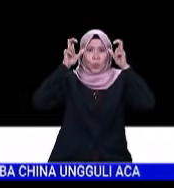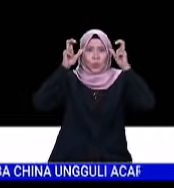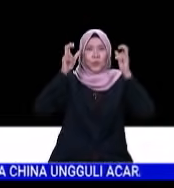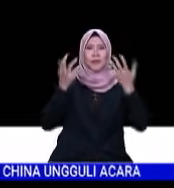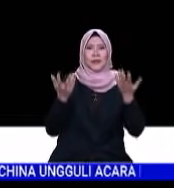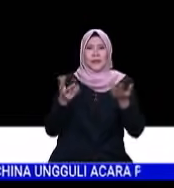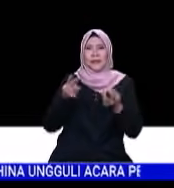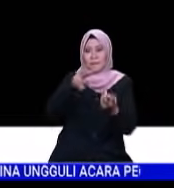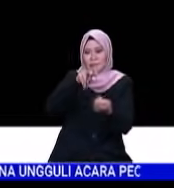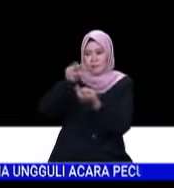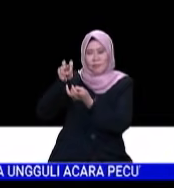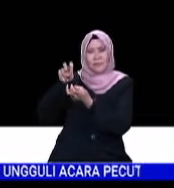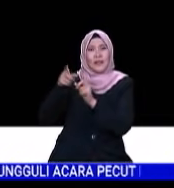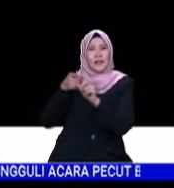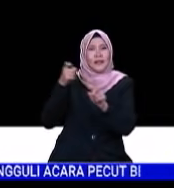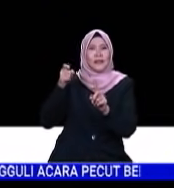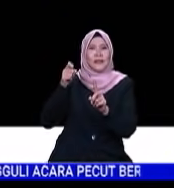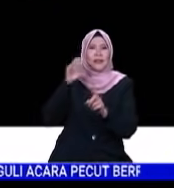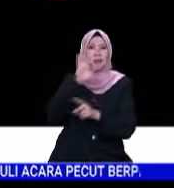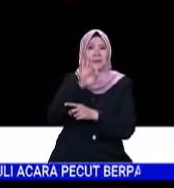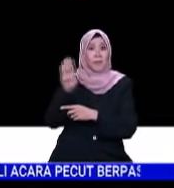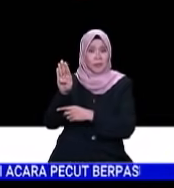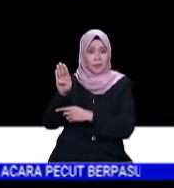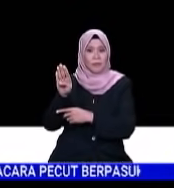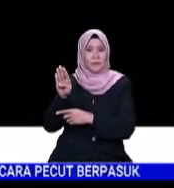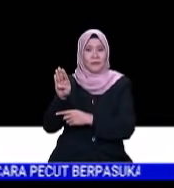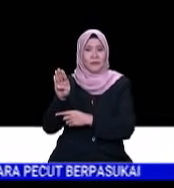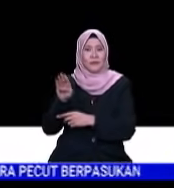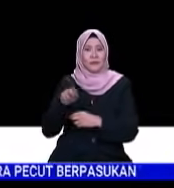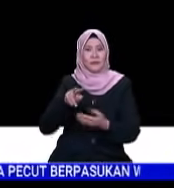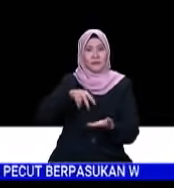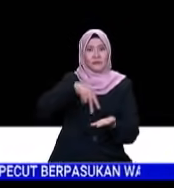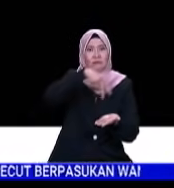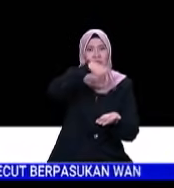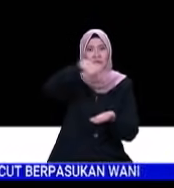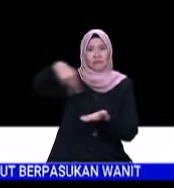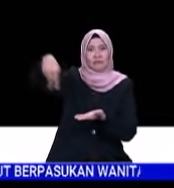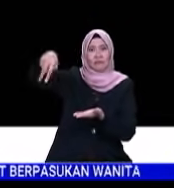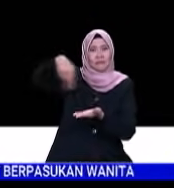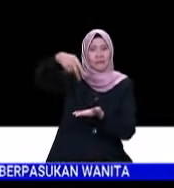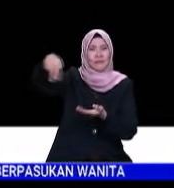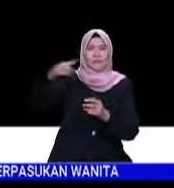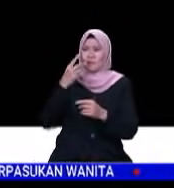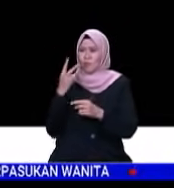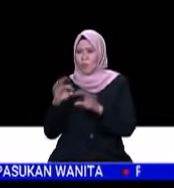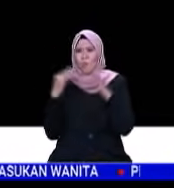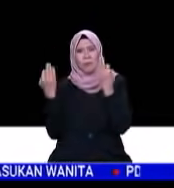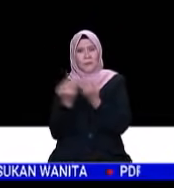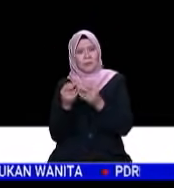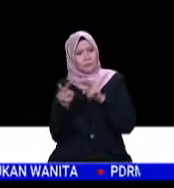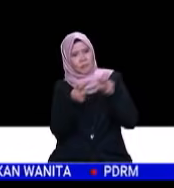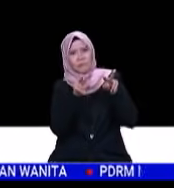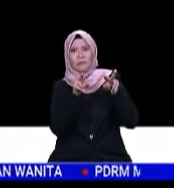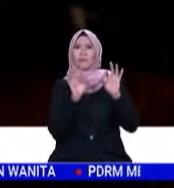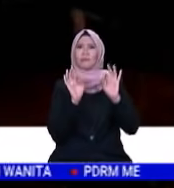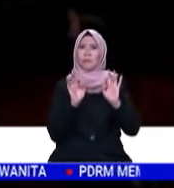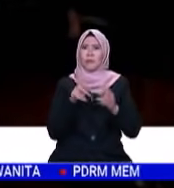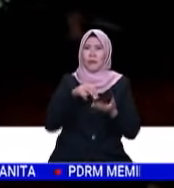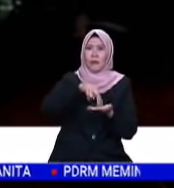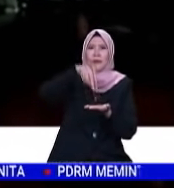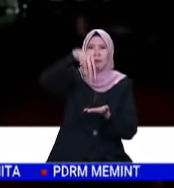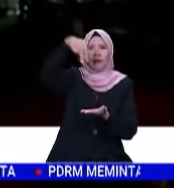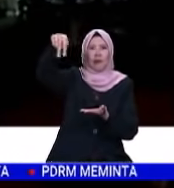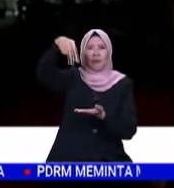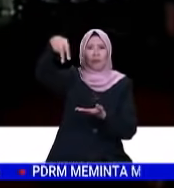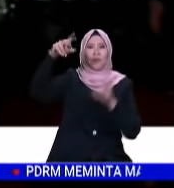naik seorang pengguna Facebook dikenali Muhammad Hafizuddin bin Zulkifli. Dia dan keluarga seringkali melihat kejadian sedemikian kerana